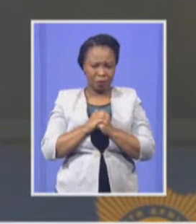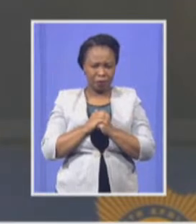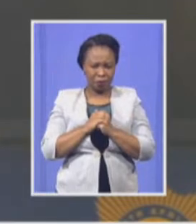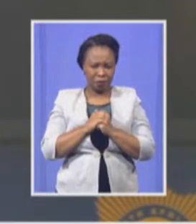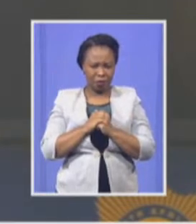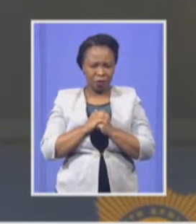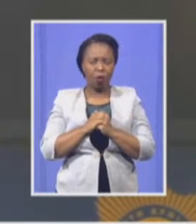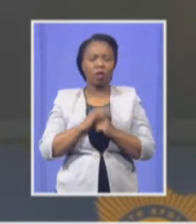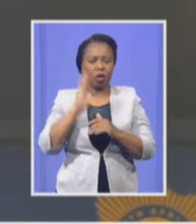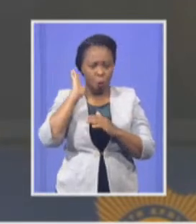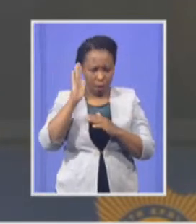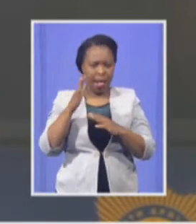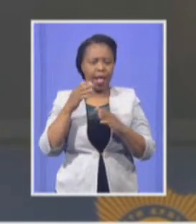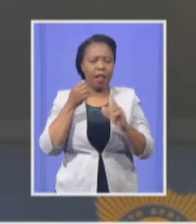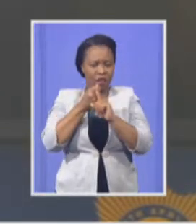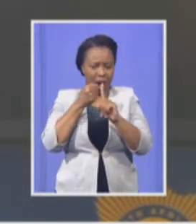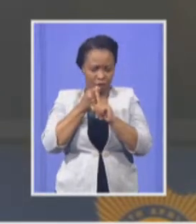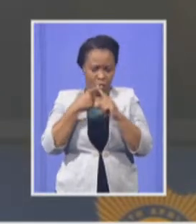uzonilamlela la